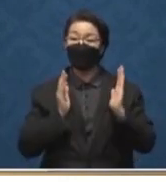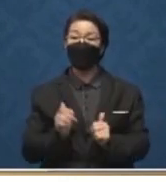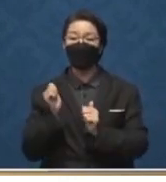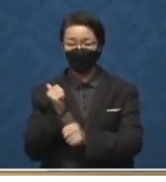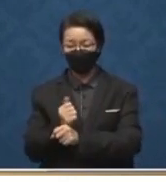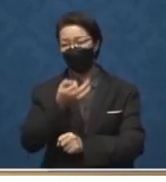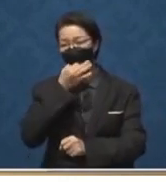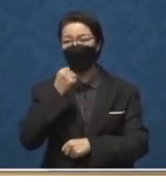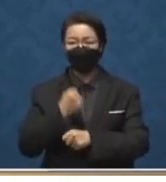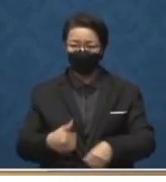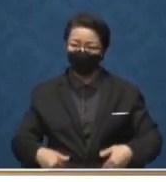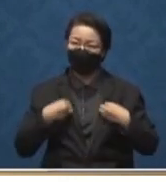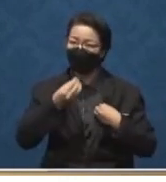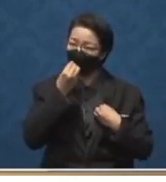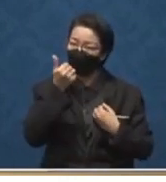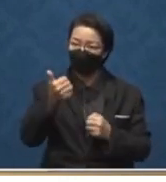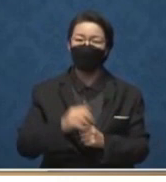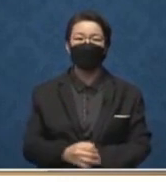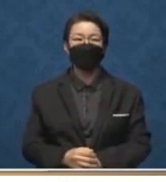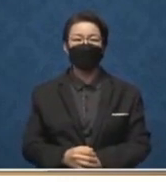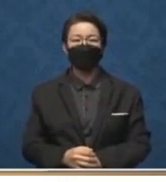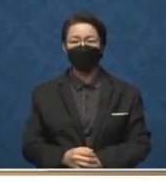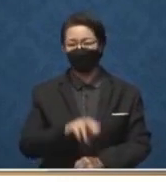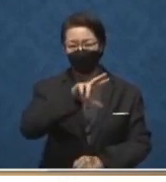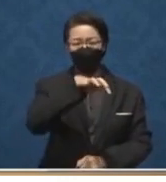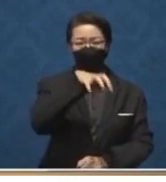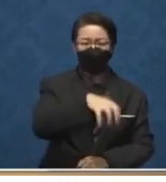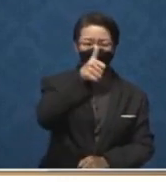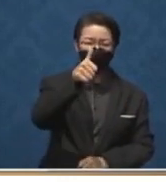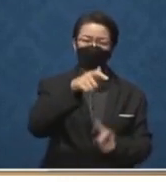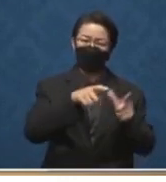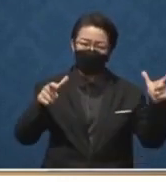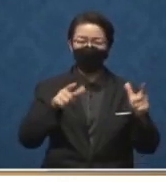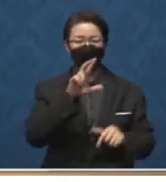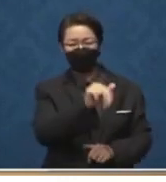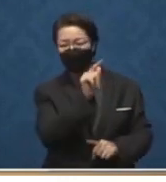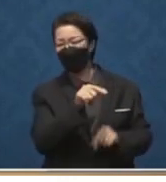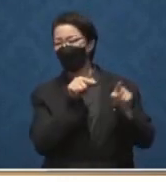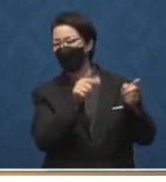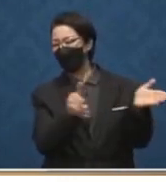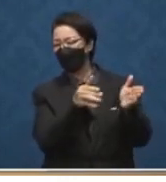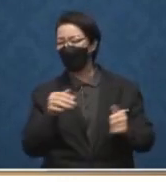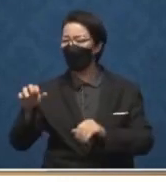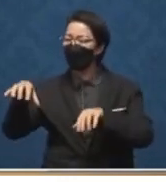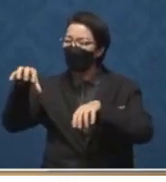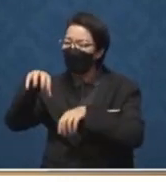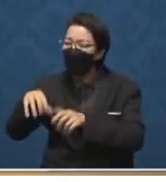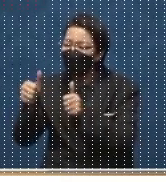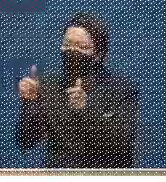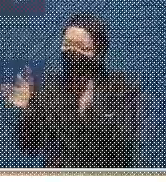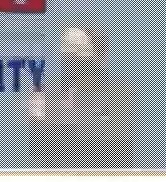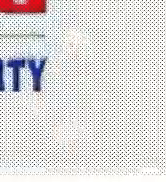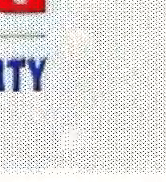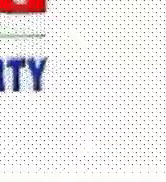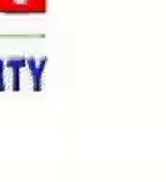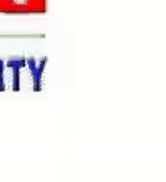ามารถอยู่ได้ไม่ใช่ส่งเสิมเฉาะ การเที่วเมองหลกอยางเดียวเมืองหลพมหินดวยครั แต่อย่าลมเมองรองด้วยครับขอบคุณมาก